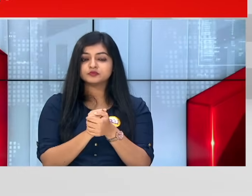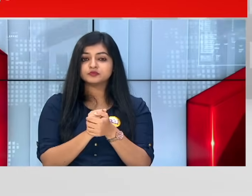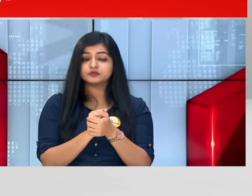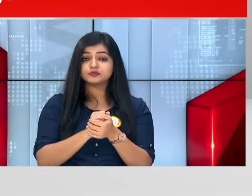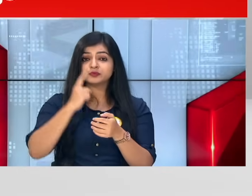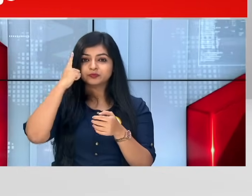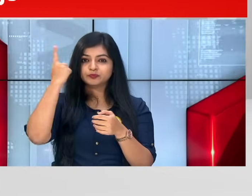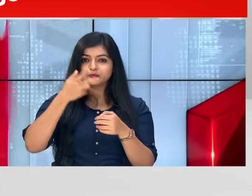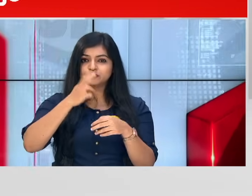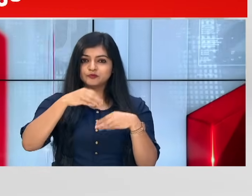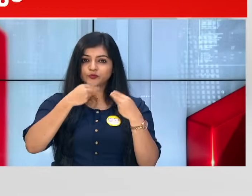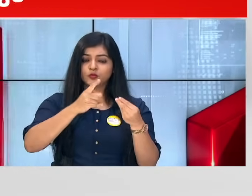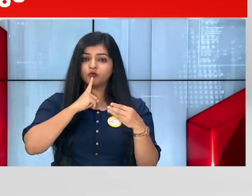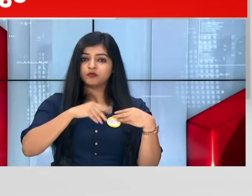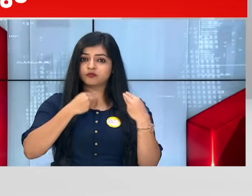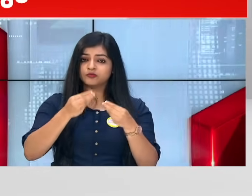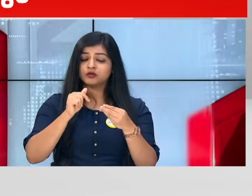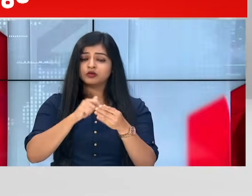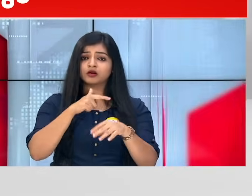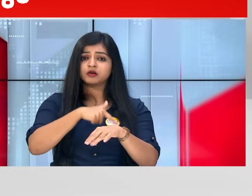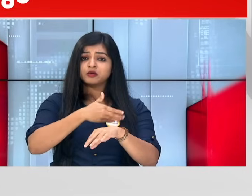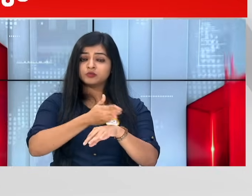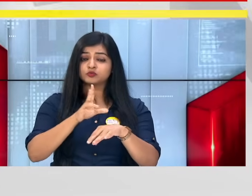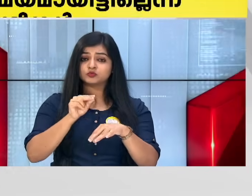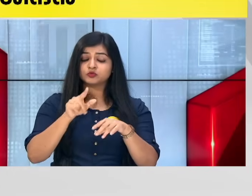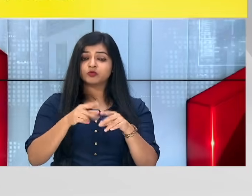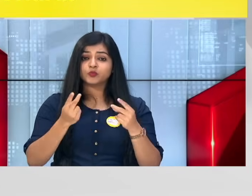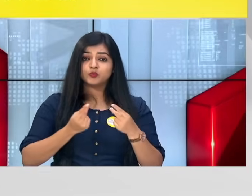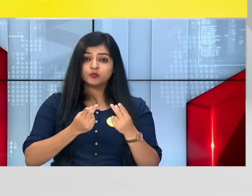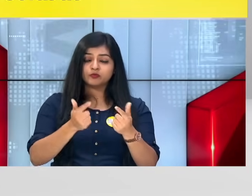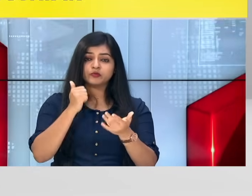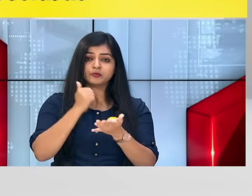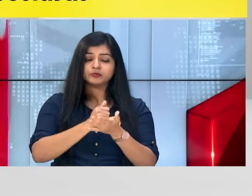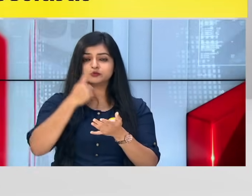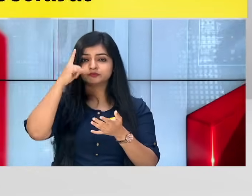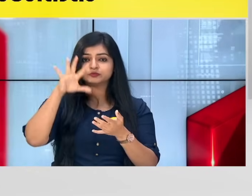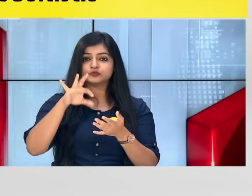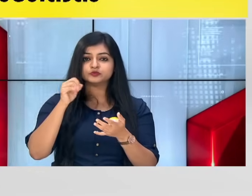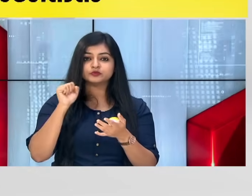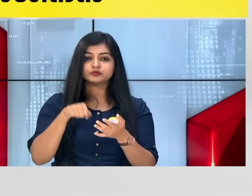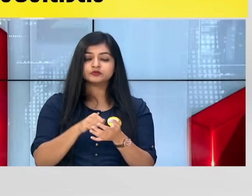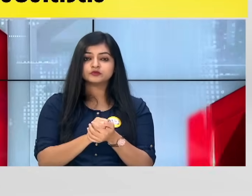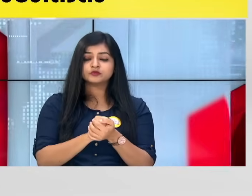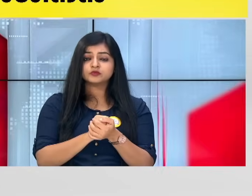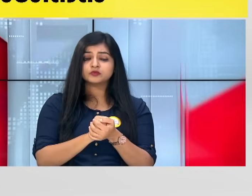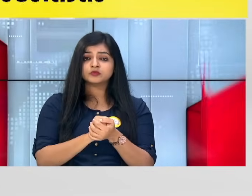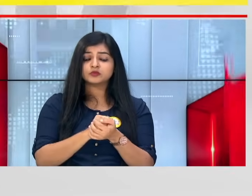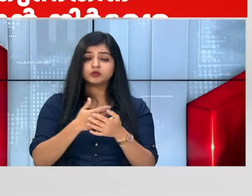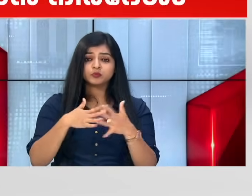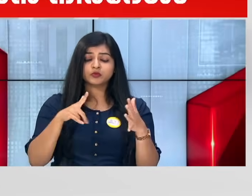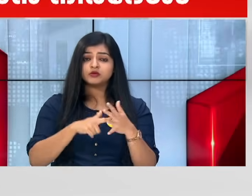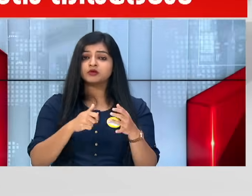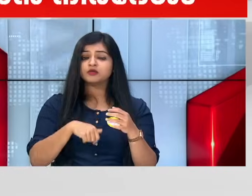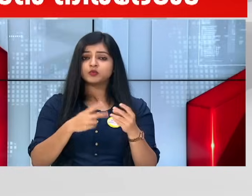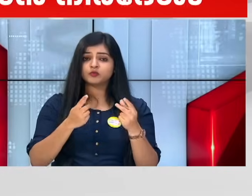മയക്കുവെടി വെക്കാനുള്ള ഉത്തരവ് കൊടുക്കുന്നതിലുൾപ്പെടെ കാലതാമസം ഒഴിവാക്കാൻ അത് ത്വരിതപ്പെടുത്തണമെന്നും തീരുമാനിച്ചിട്ടുണ്ട്. വളരെ കാര്യക്ഷമമായി തന്നെ